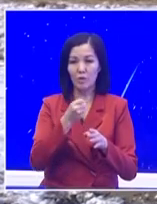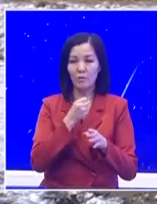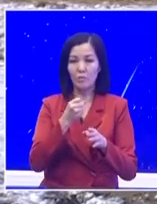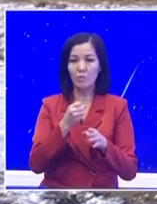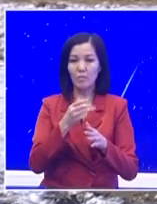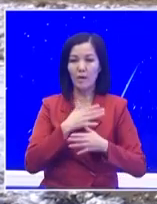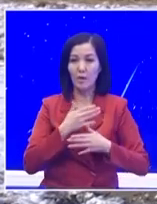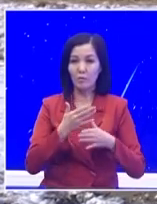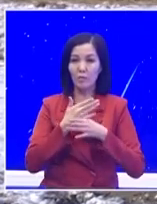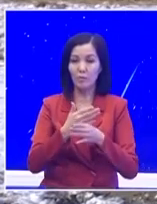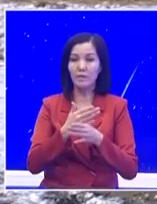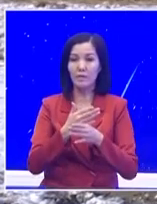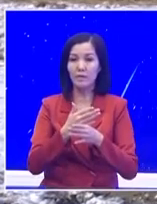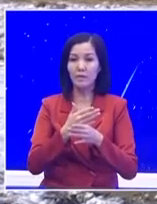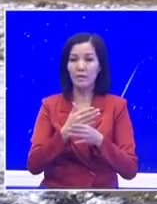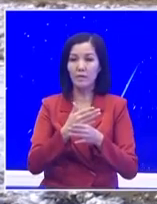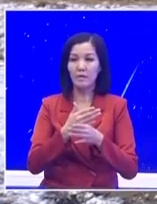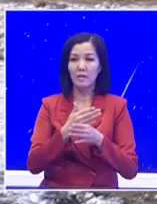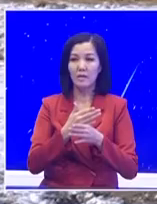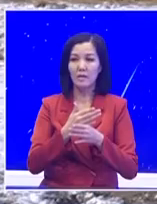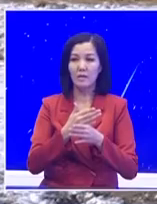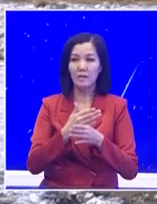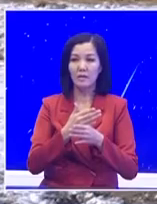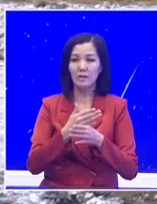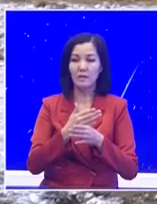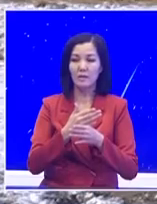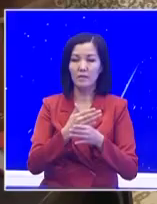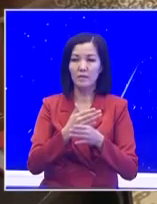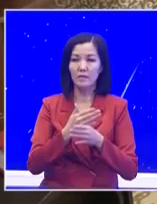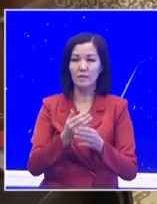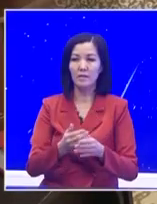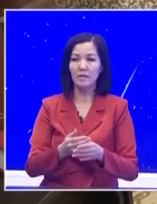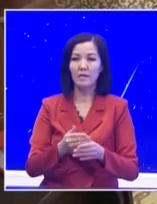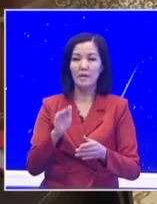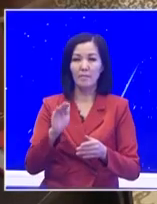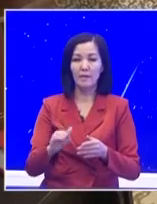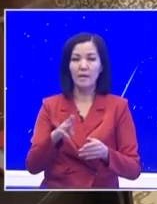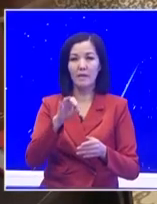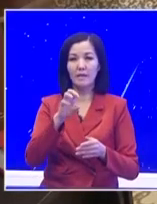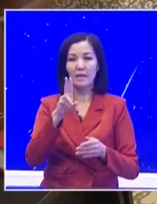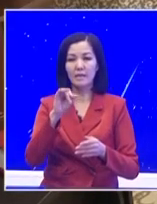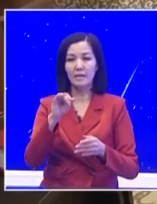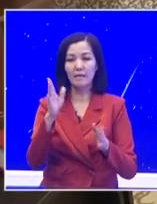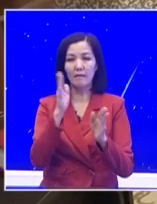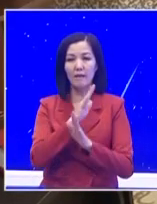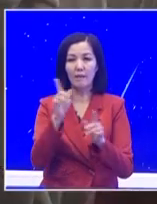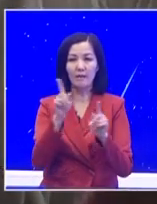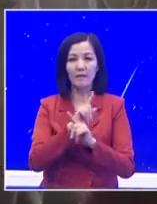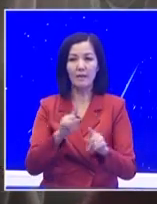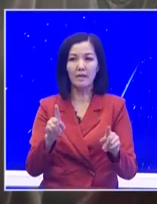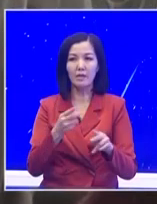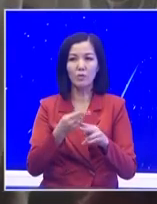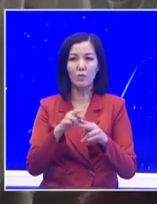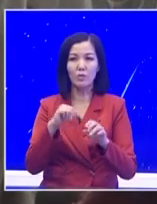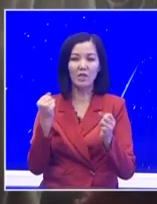Малға қарайды, анау қарайды, мынау қарайды. Сол енді құдайа шүкір деп жатырмыз енді. Бала тасқынның табиғаты тіптен бөлек. Елгезек, тым